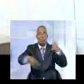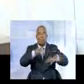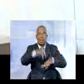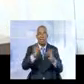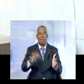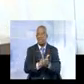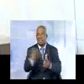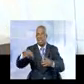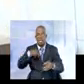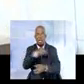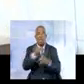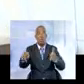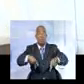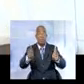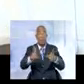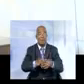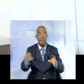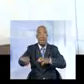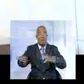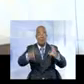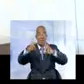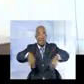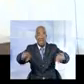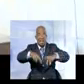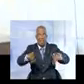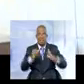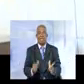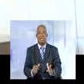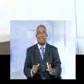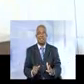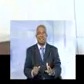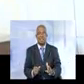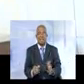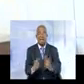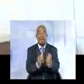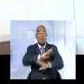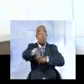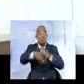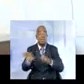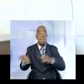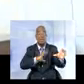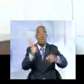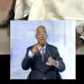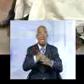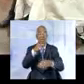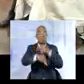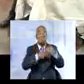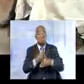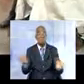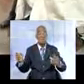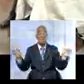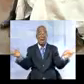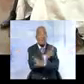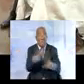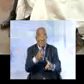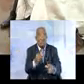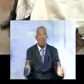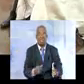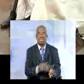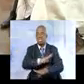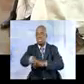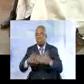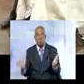d'enquête, de rédaction des rapports et de monitoring en matière des droits de l'homme avec ce qui se passe dans le monde entier, notamment avec le système des Nations Unies. La Commission nationale des